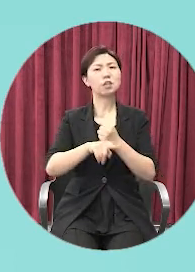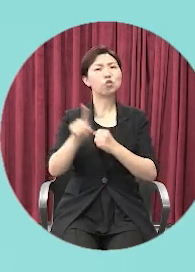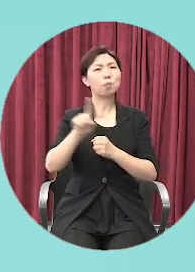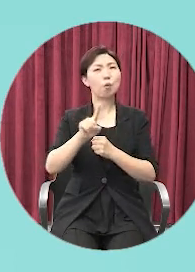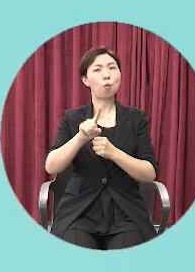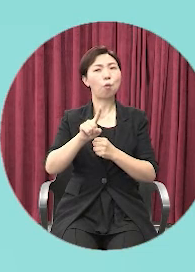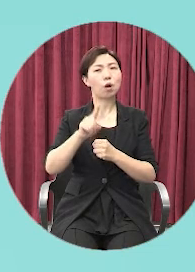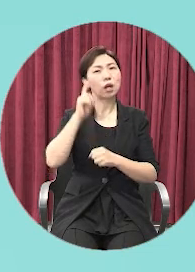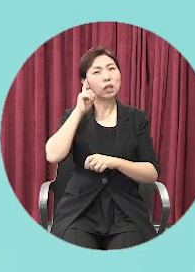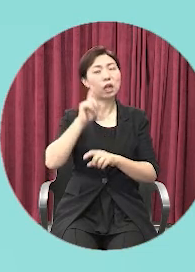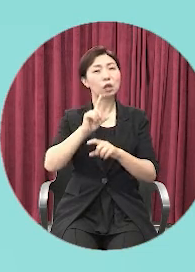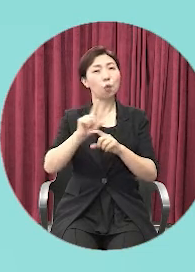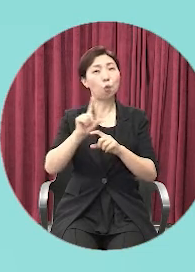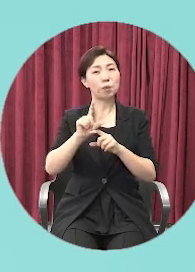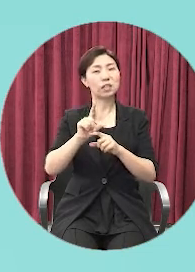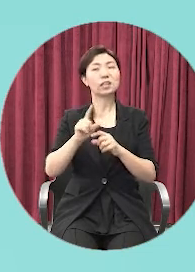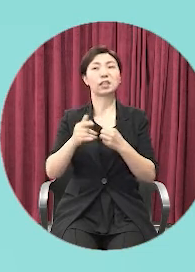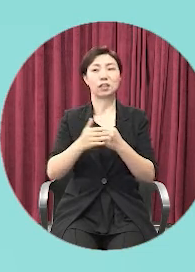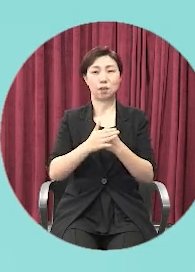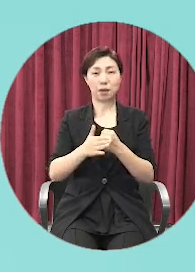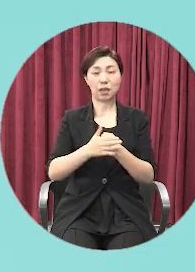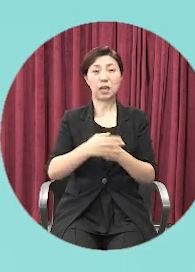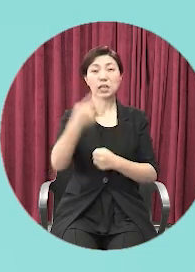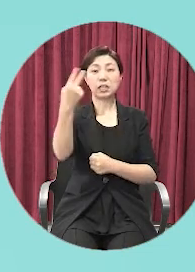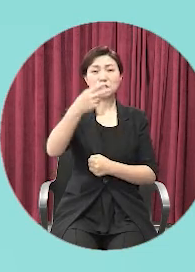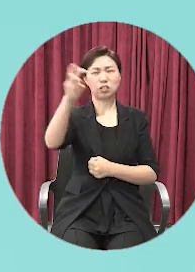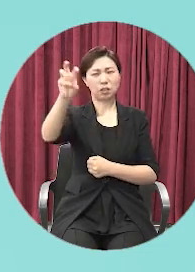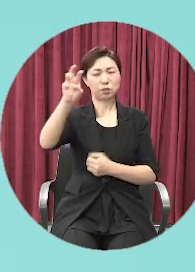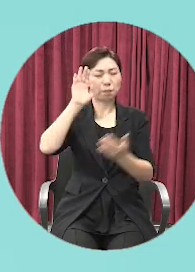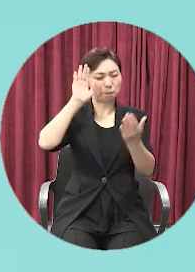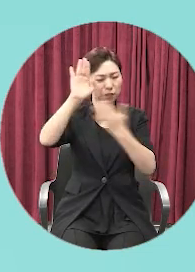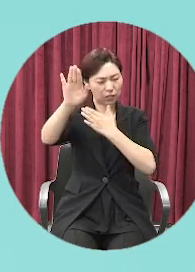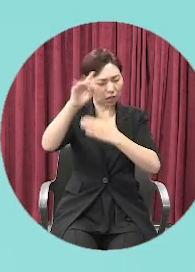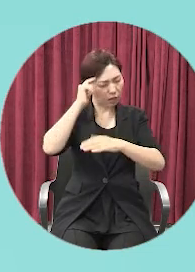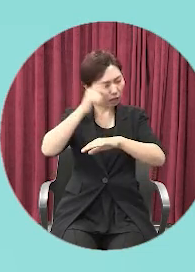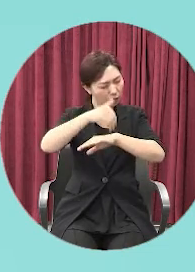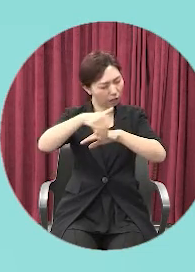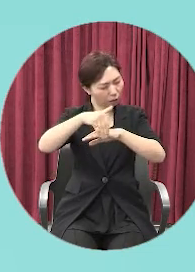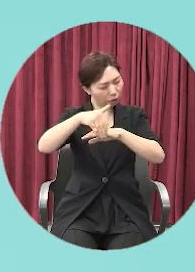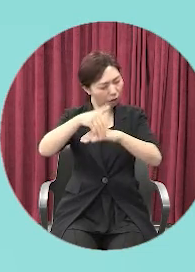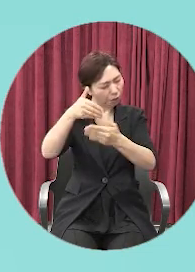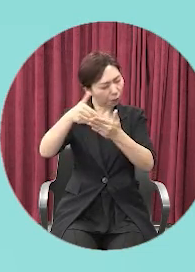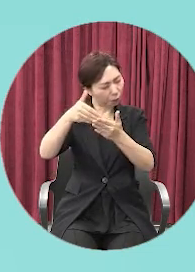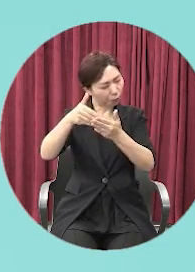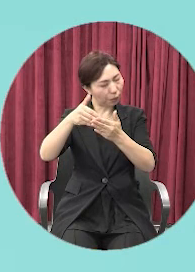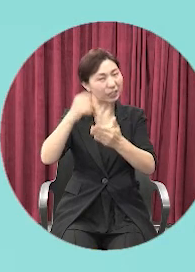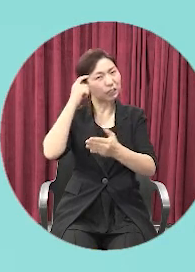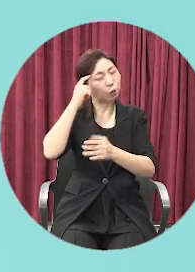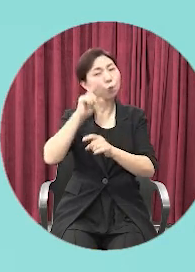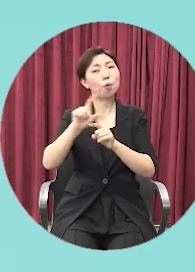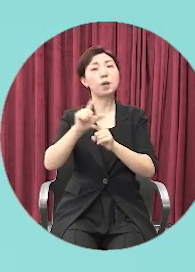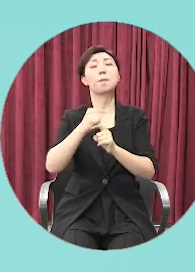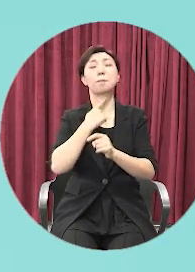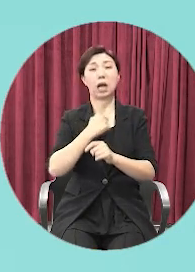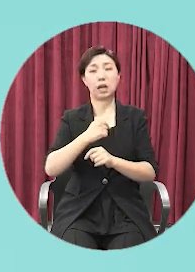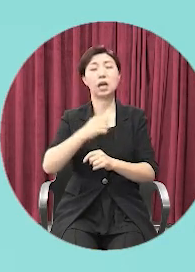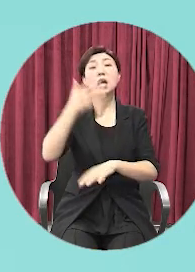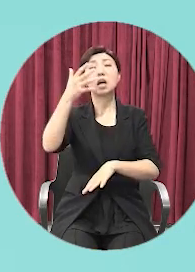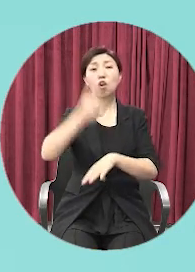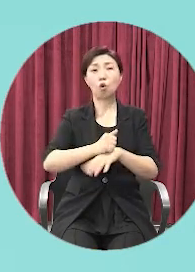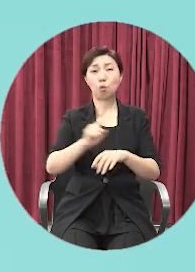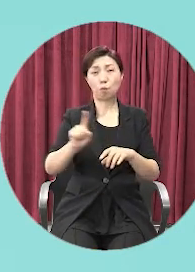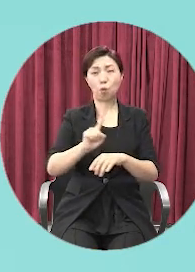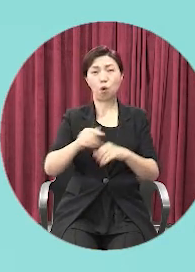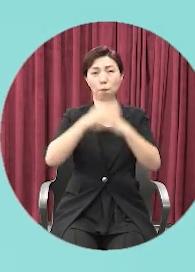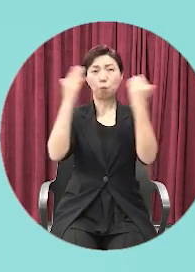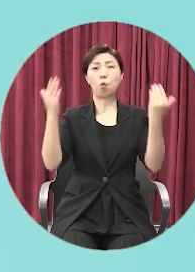계속하면서 2030을 그러면 어떻게 그려야 할까라는 고민들을 좀 하게 됐습니다. 그랬을 때 결국은 모든